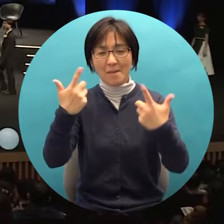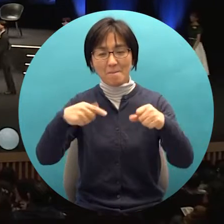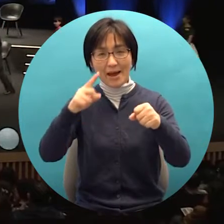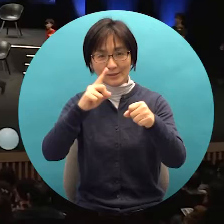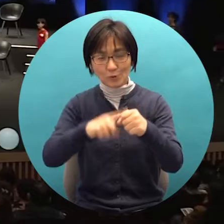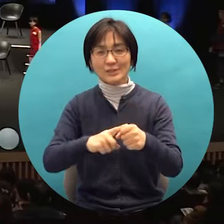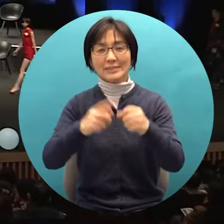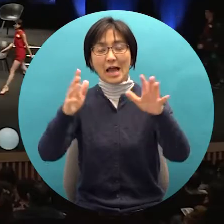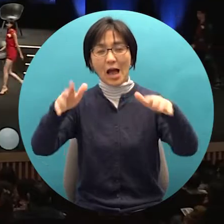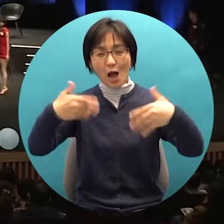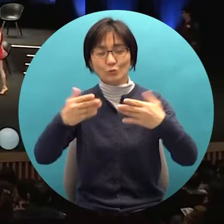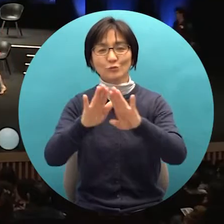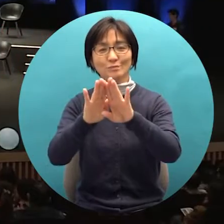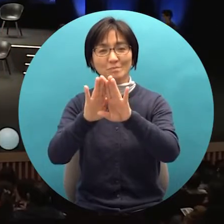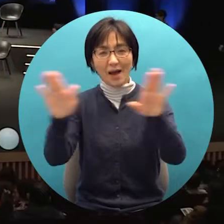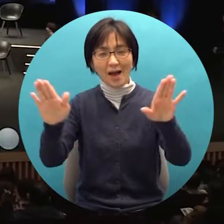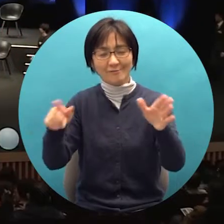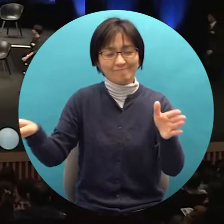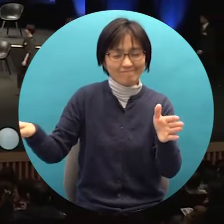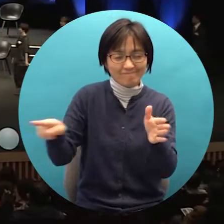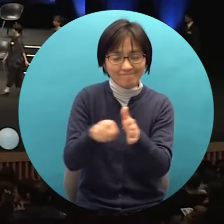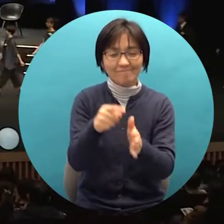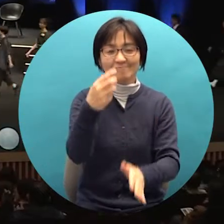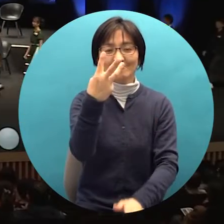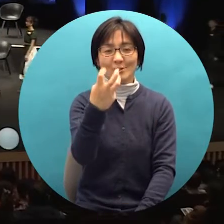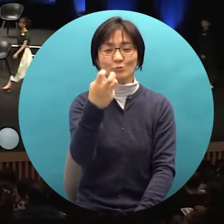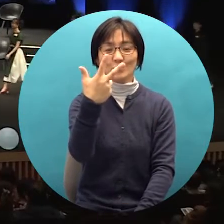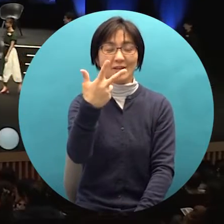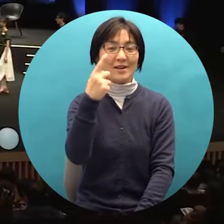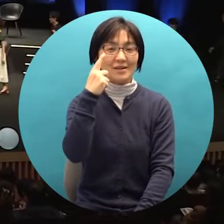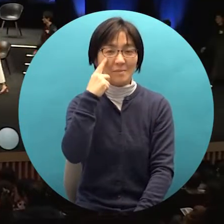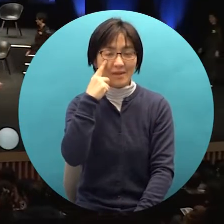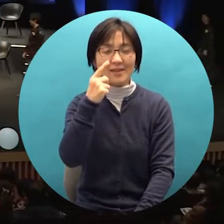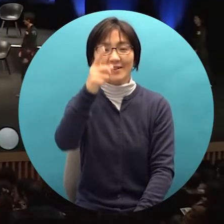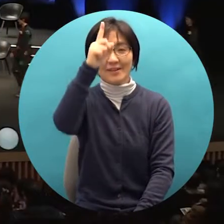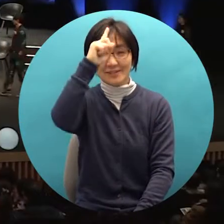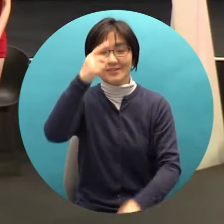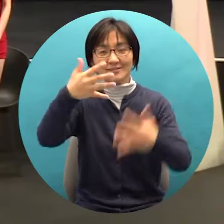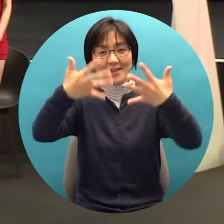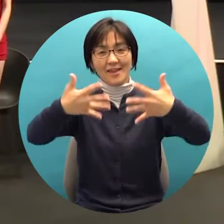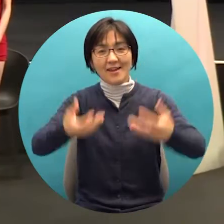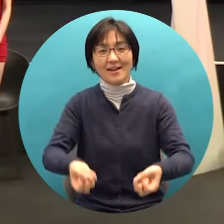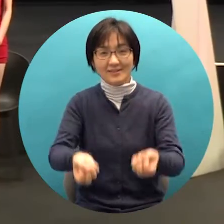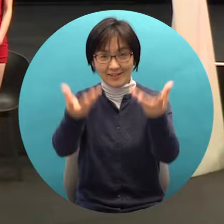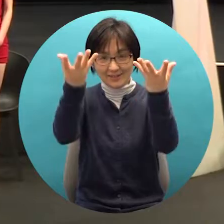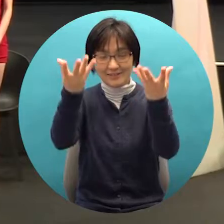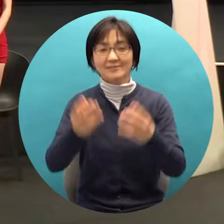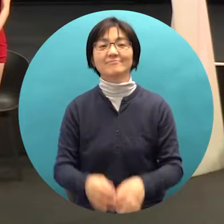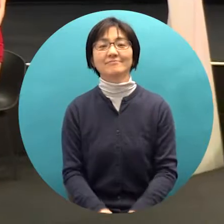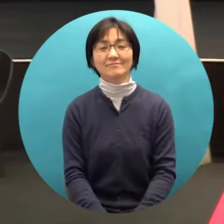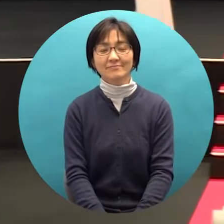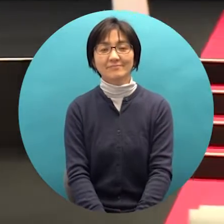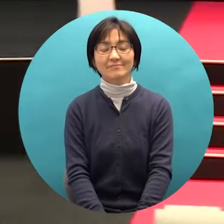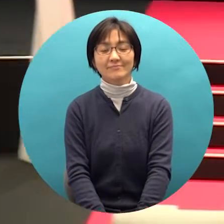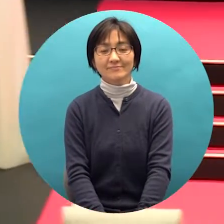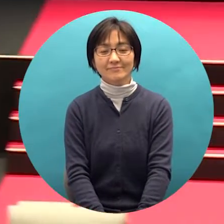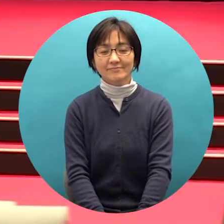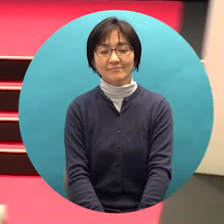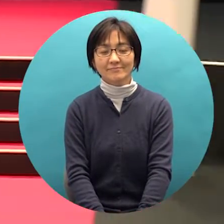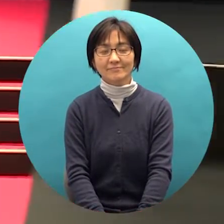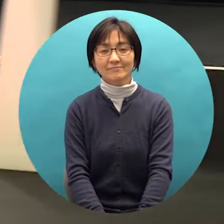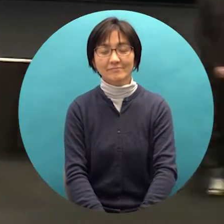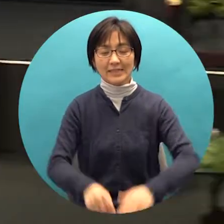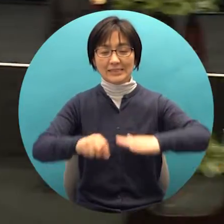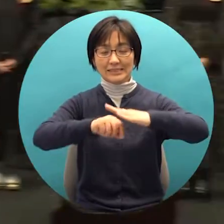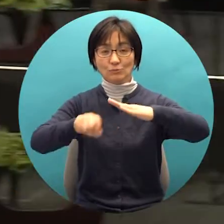詩、今年で37回目の開催を迎える高崎映画祭を紹介します。高崎